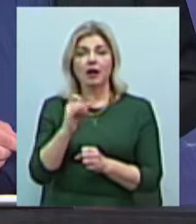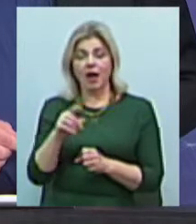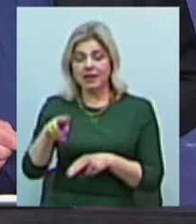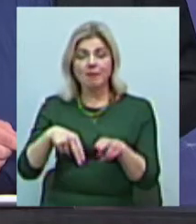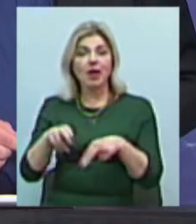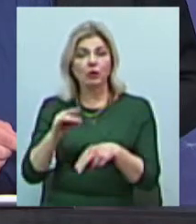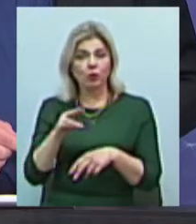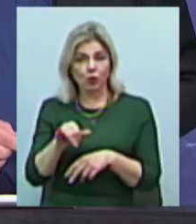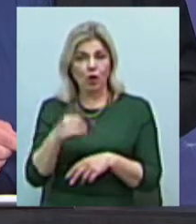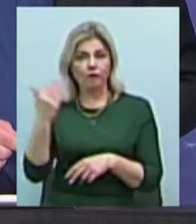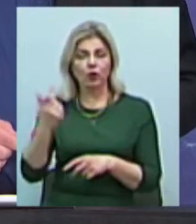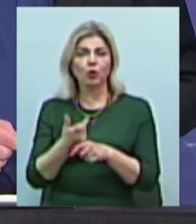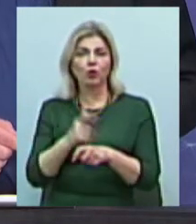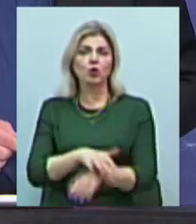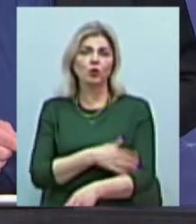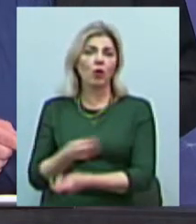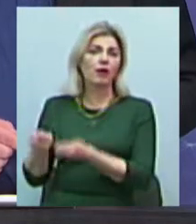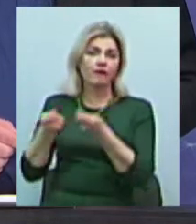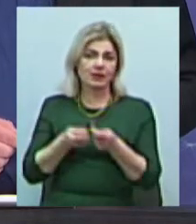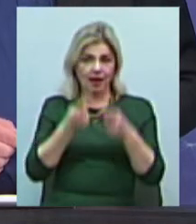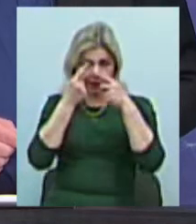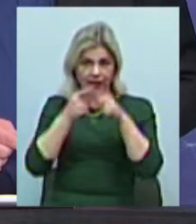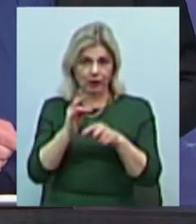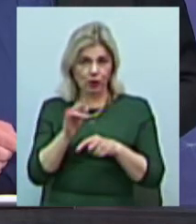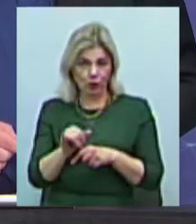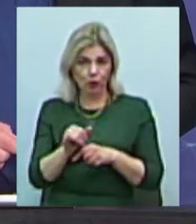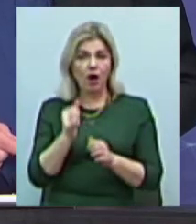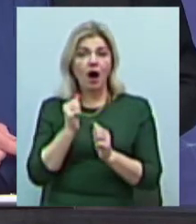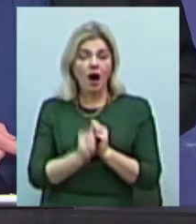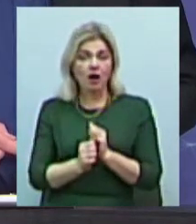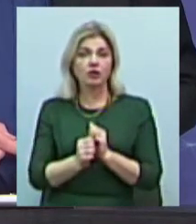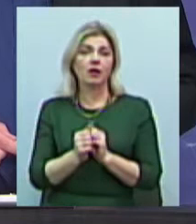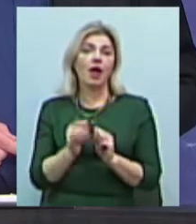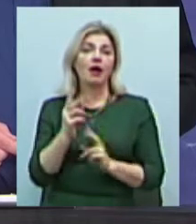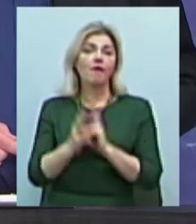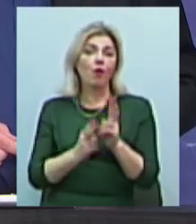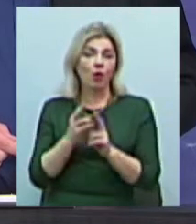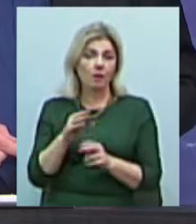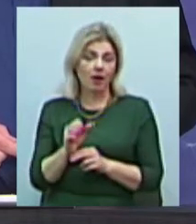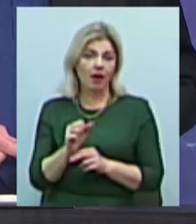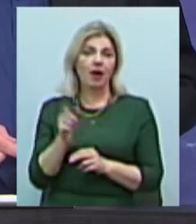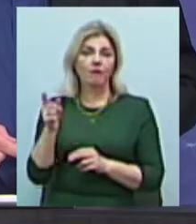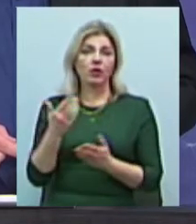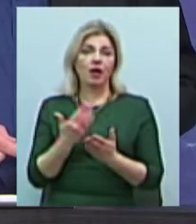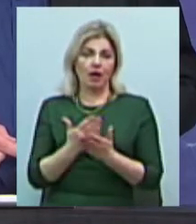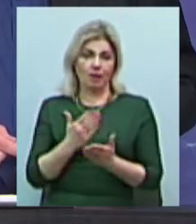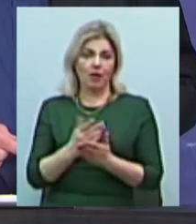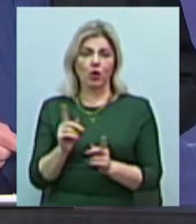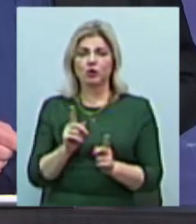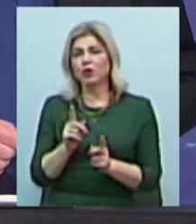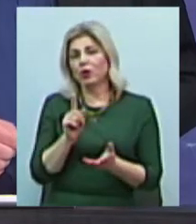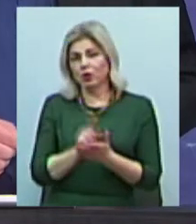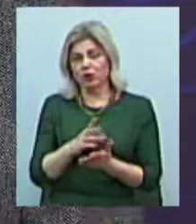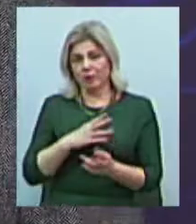тим, що я ж кажу, що вони дуже довго везли техніку. Бо кожна, знаєте, реформа, вона має об щось спотикатись.